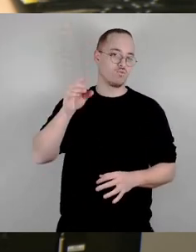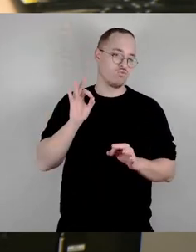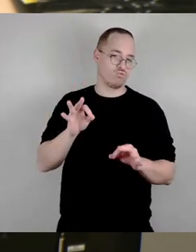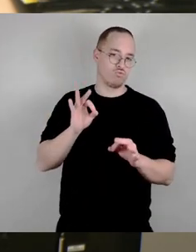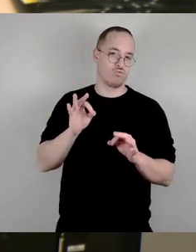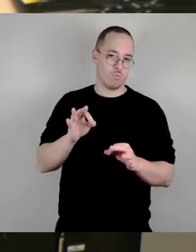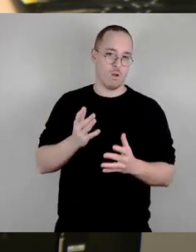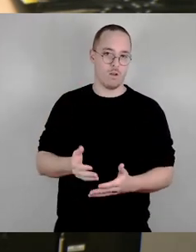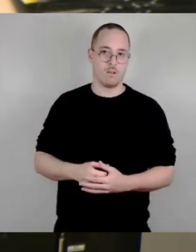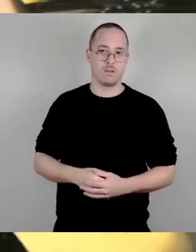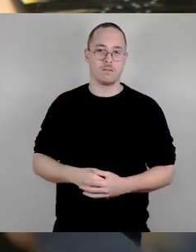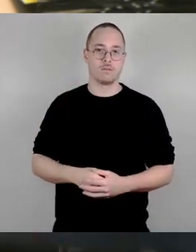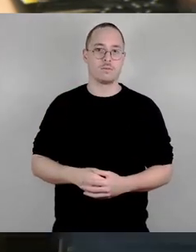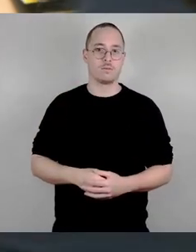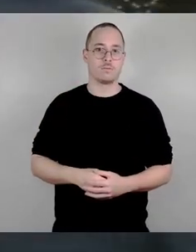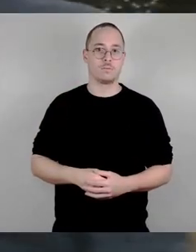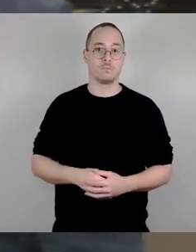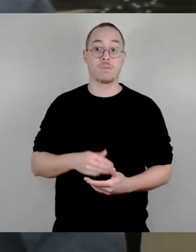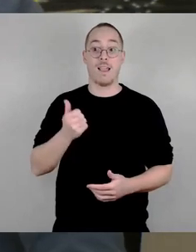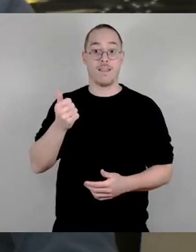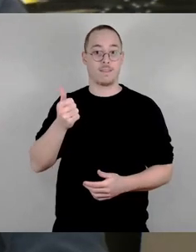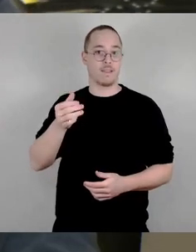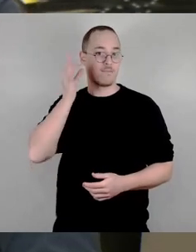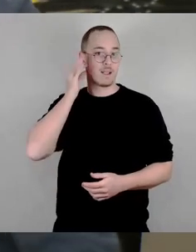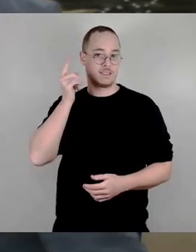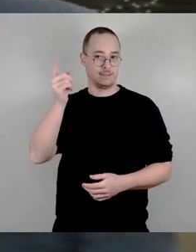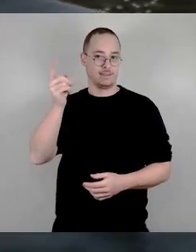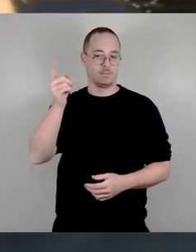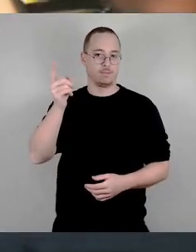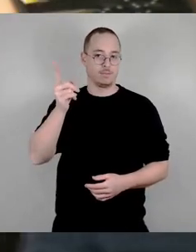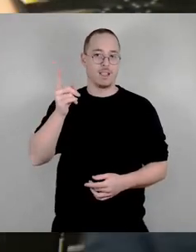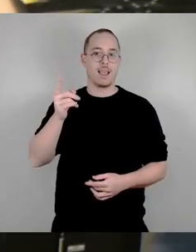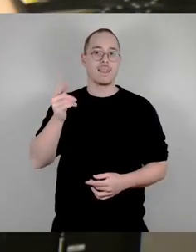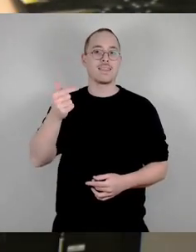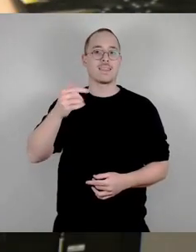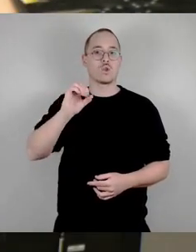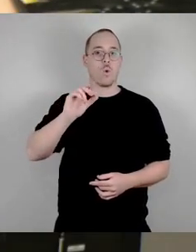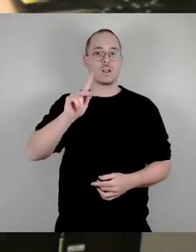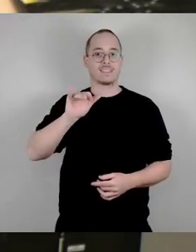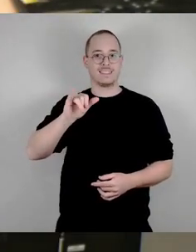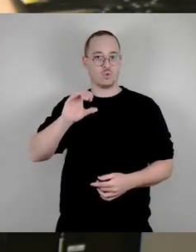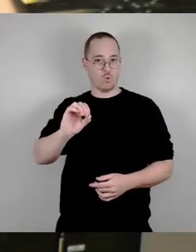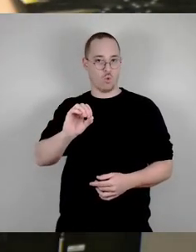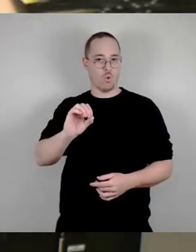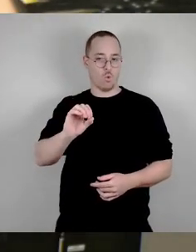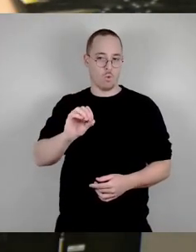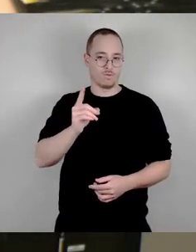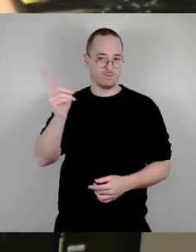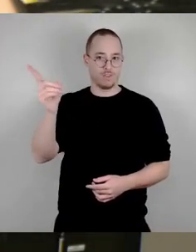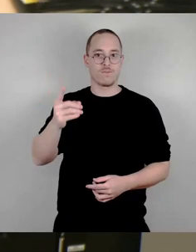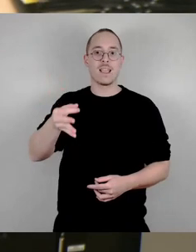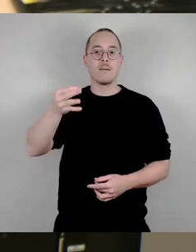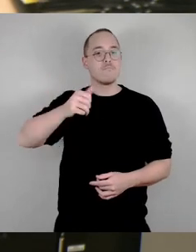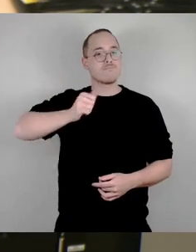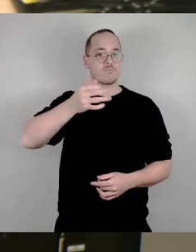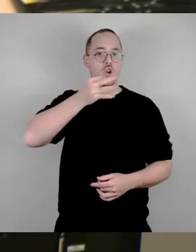als jüngste Sportlerin in Tokio bei den Olympischen Spielen dabei war. Auch mit der Bundestrainerin Lea Scheirer leistet seit vielen Jahren eine sehr engagierte